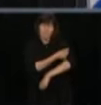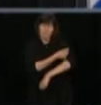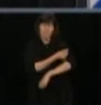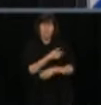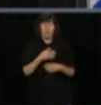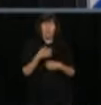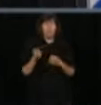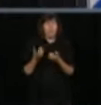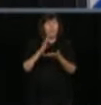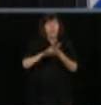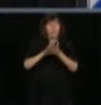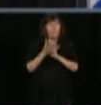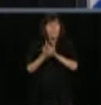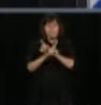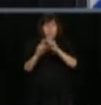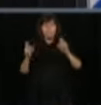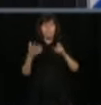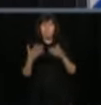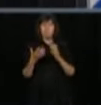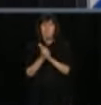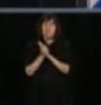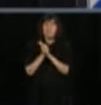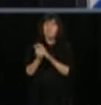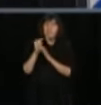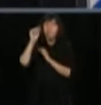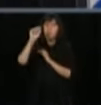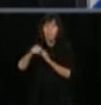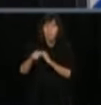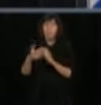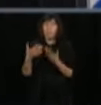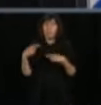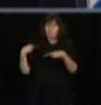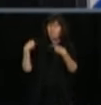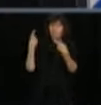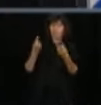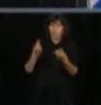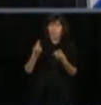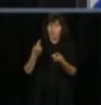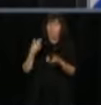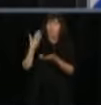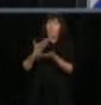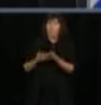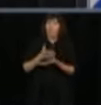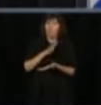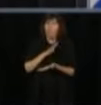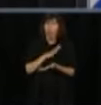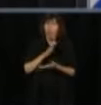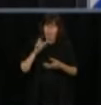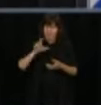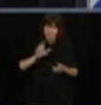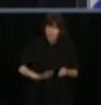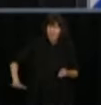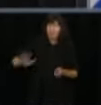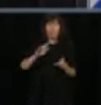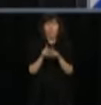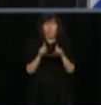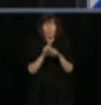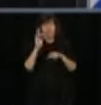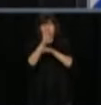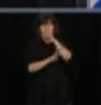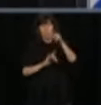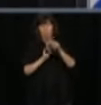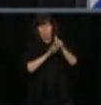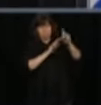là, on a pu démontrer au Québec puis à peu près partout dans le monde que ça réduit les risques d'avoir la